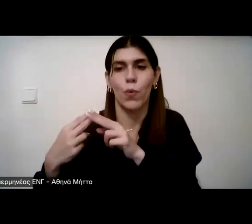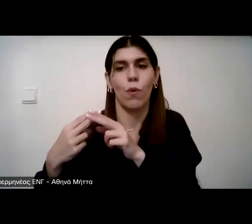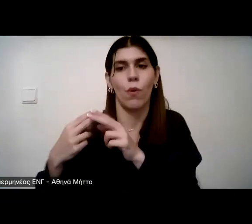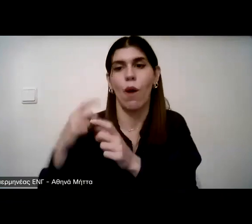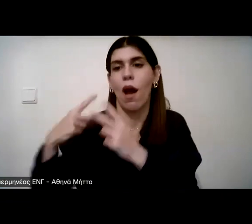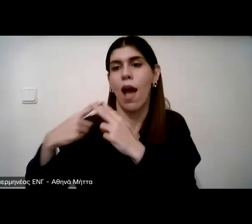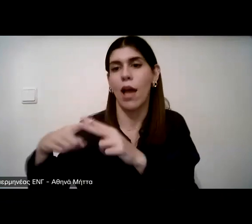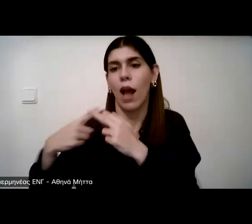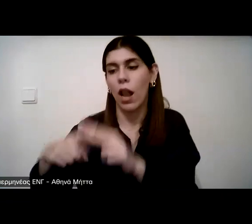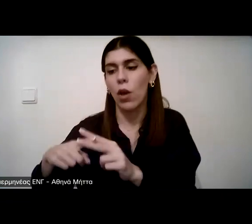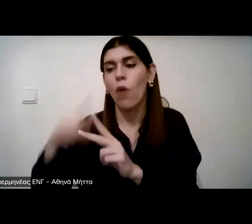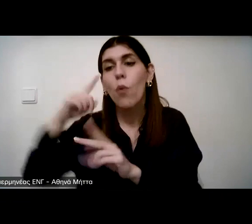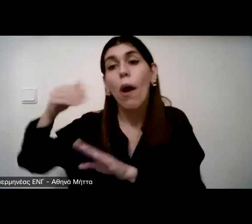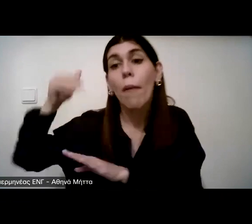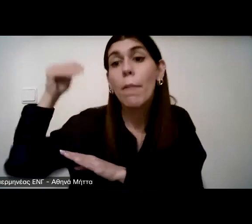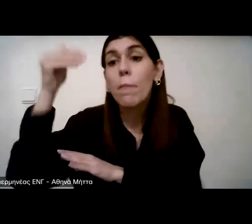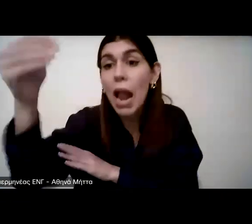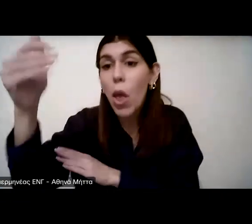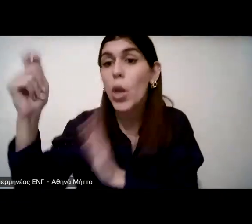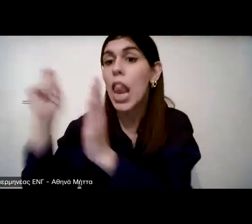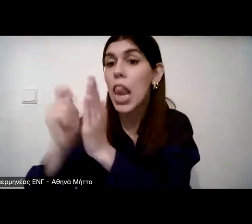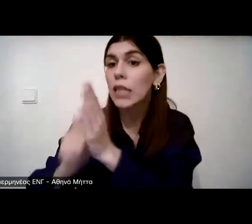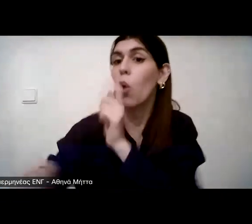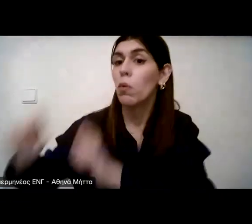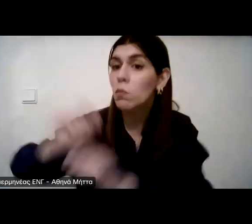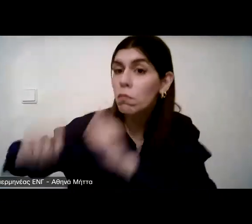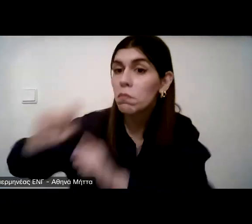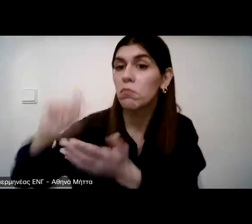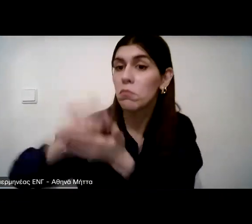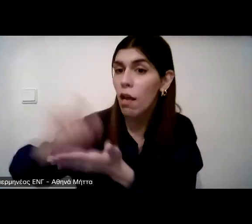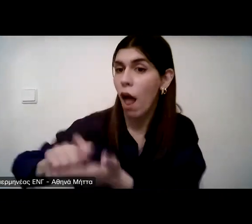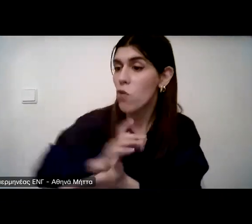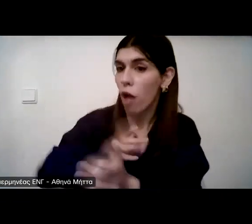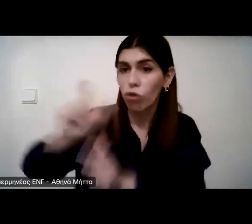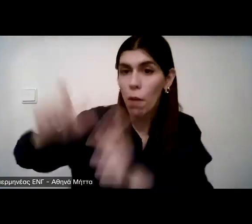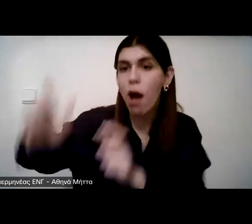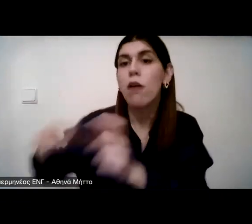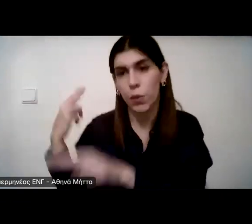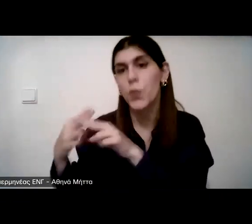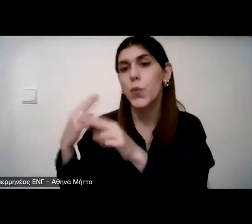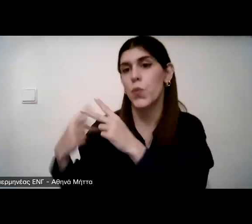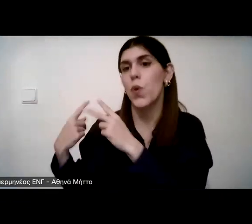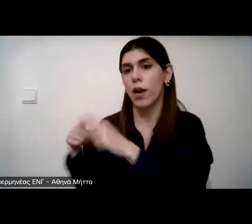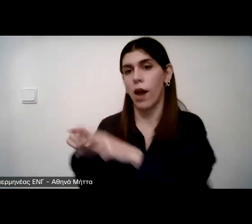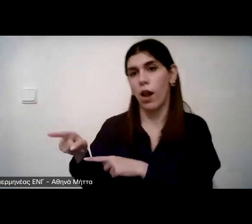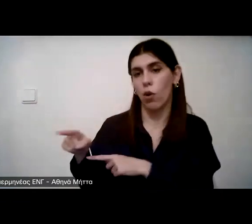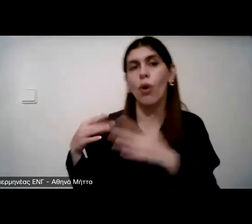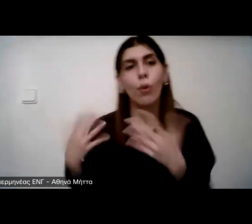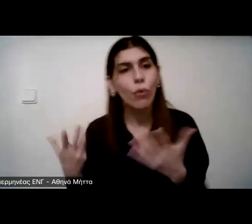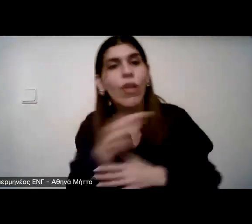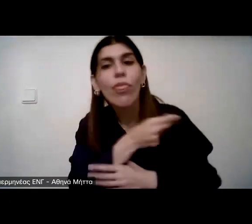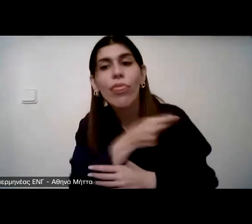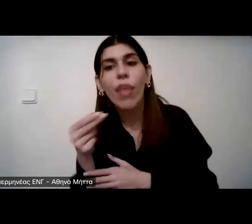μελλοντικούς λεξικογράφους. Περνάμε λοιπόν στο δεύτερο μέρος αυτής της θεματικής, του γλωσσικού ρατσισμού και